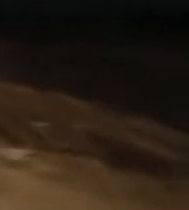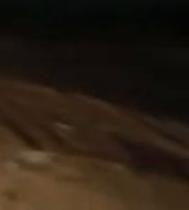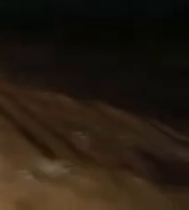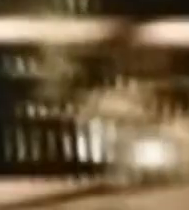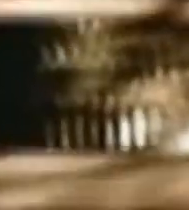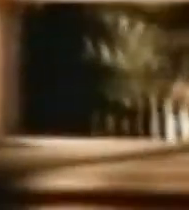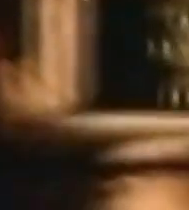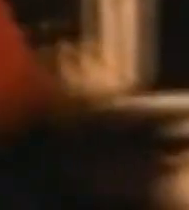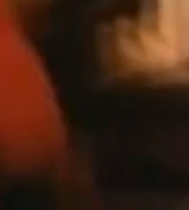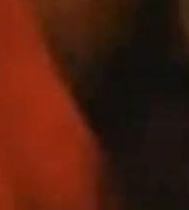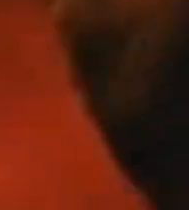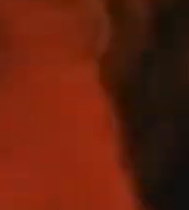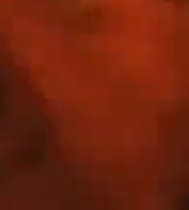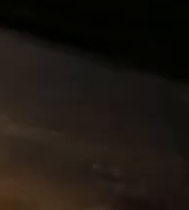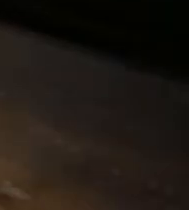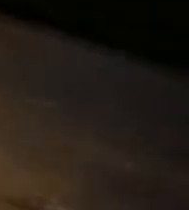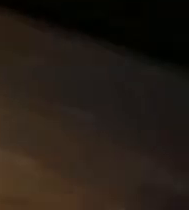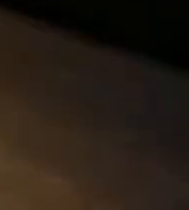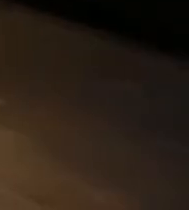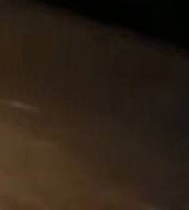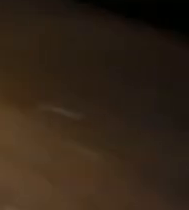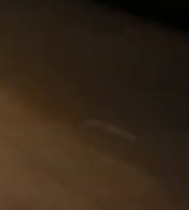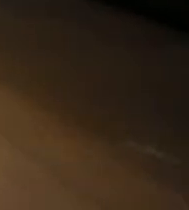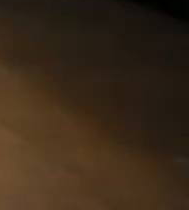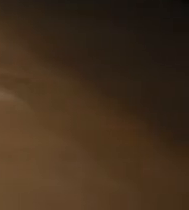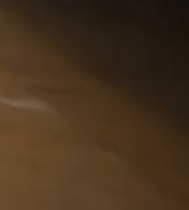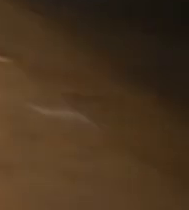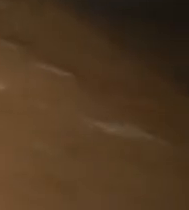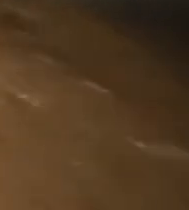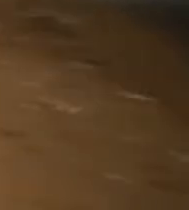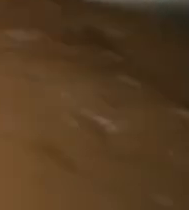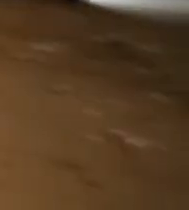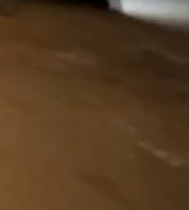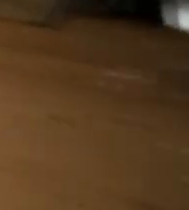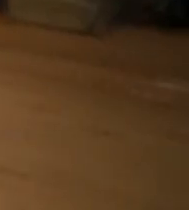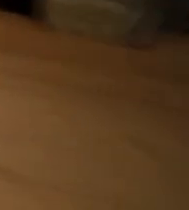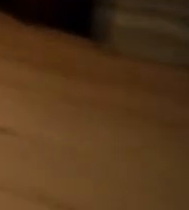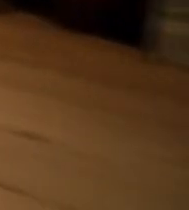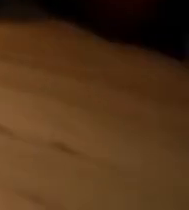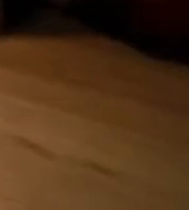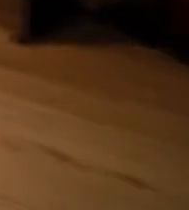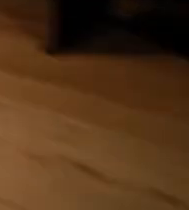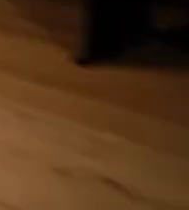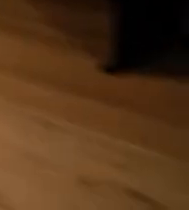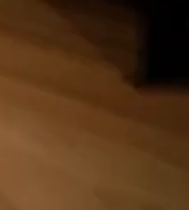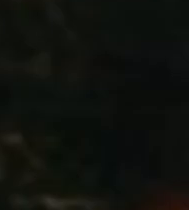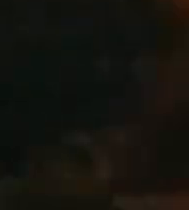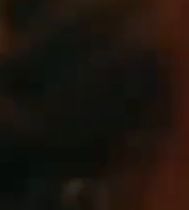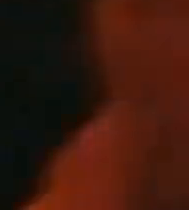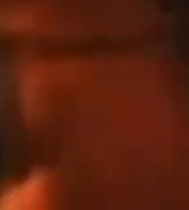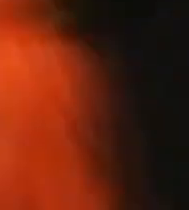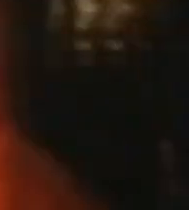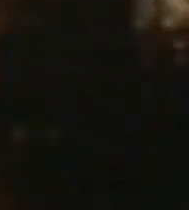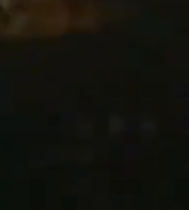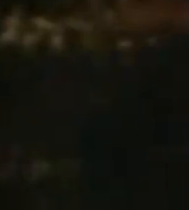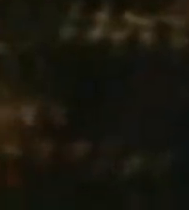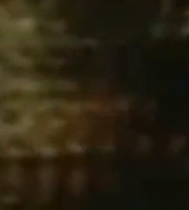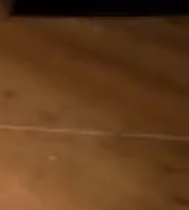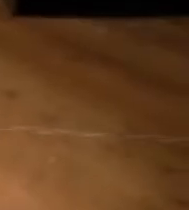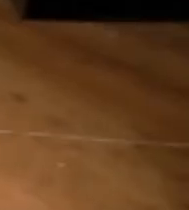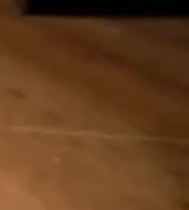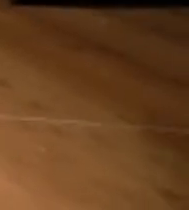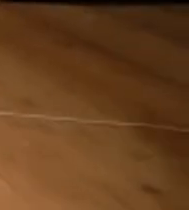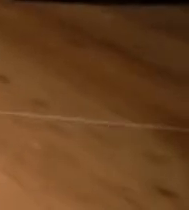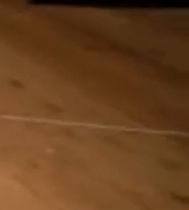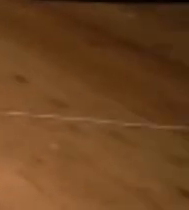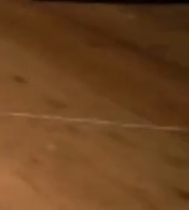ტაში არ წყდება. აი ამ სცენაზე ფილმის მთავარი გმირი და რეჟისორი დგანა. სხვადასხვა